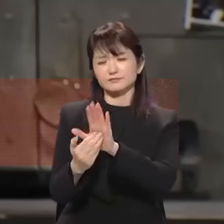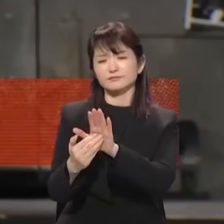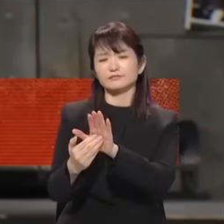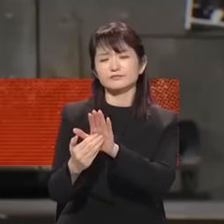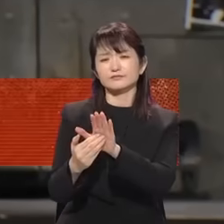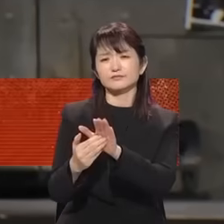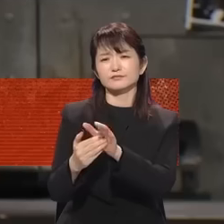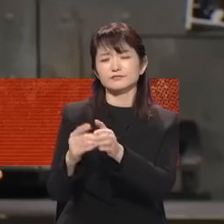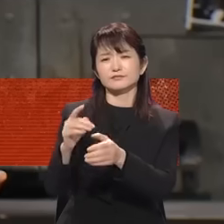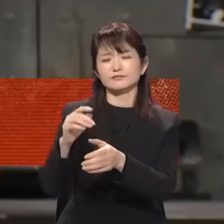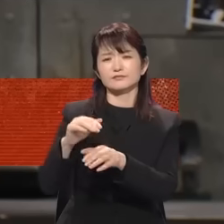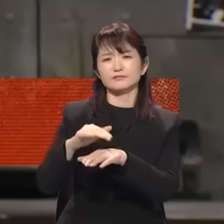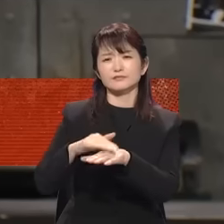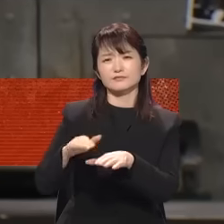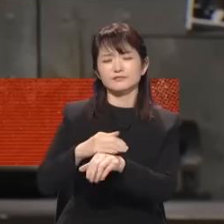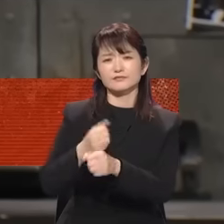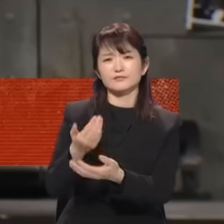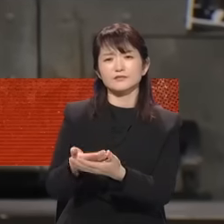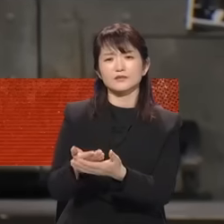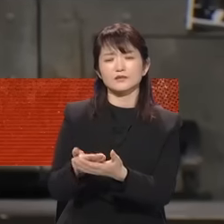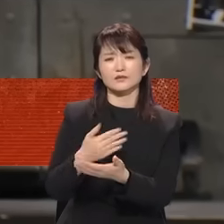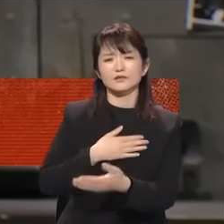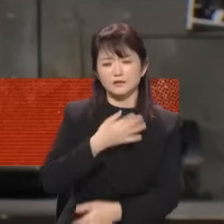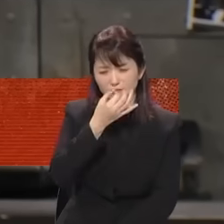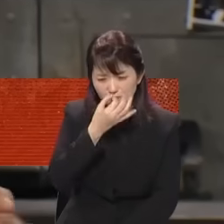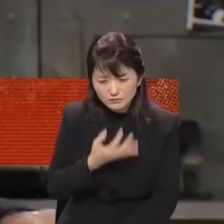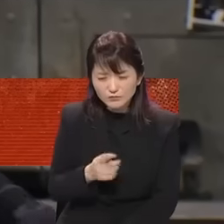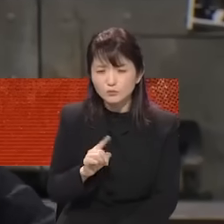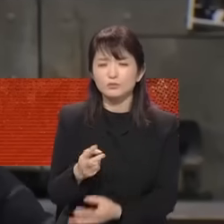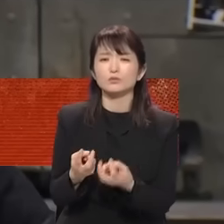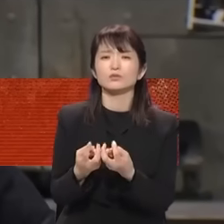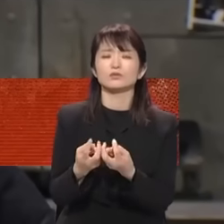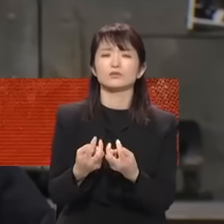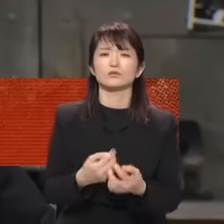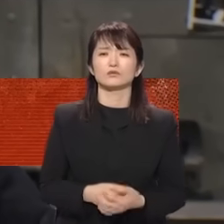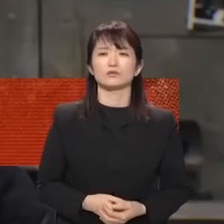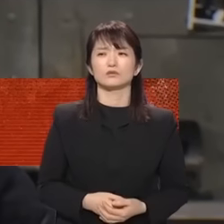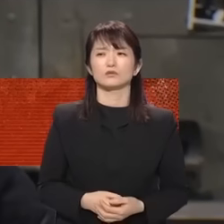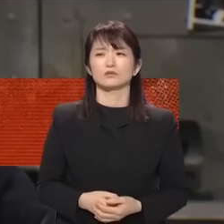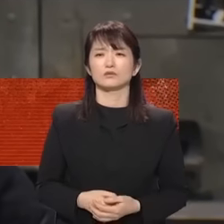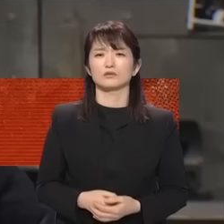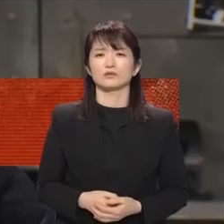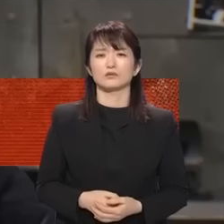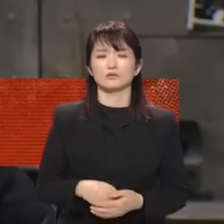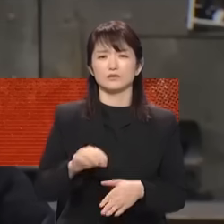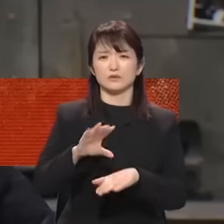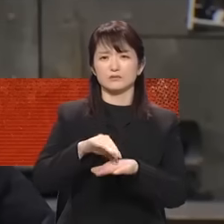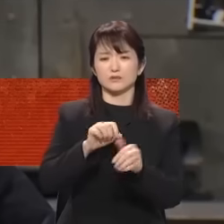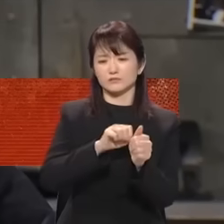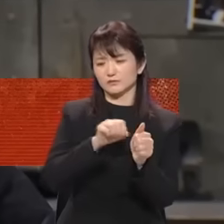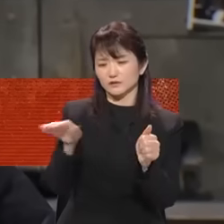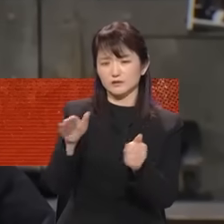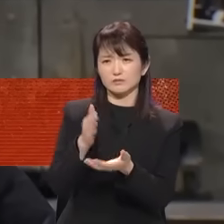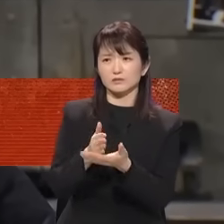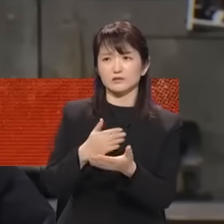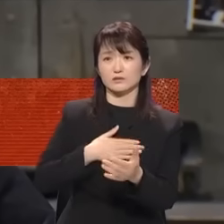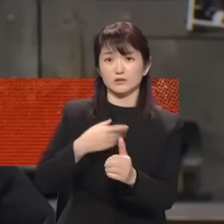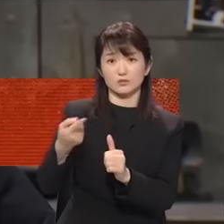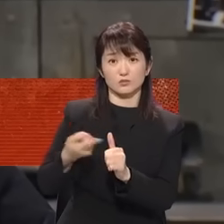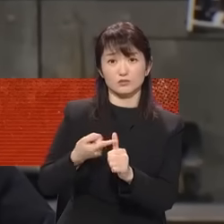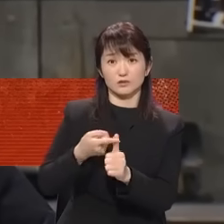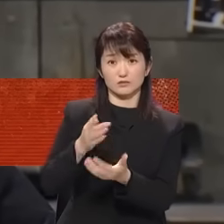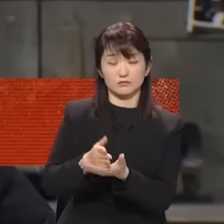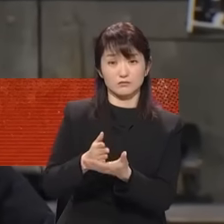뭐 어떻게 풀어 수 줄 수가 있어 이런 사람인데 그럼 방송에서 따돌 따돌리지 말고 제 욕도 하지 말